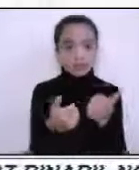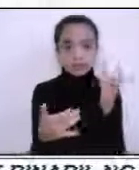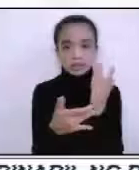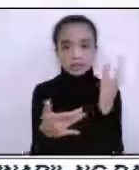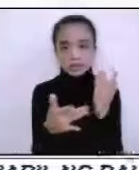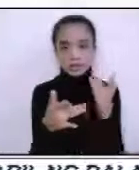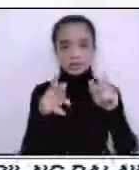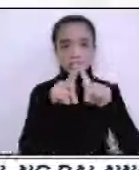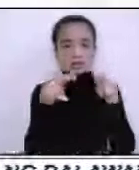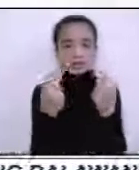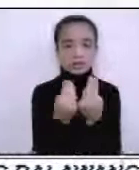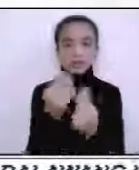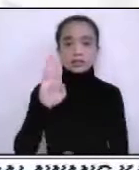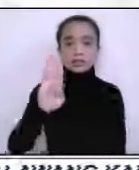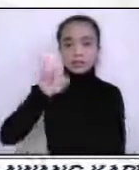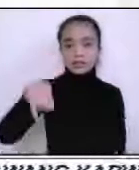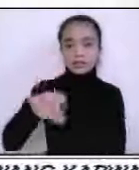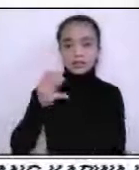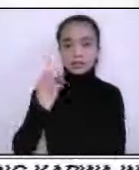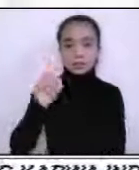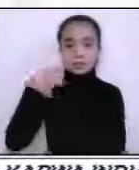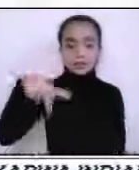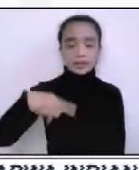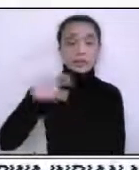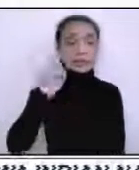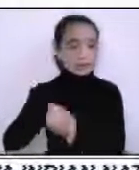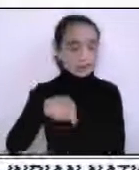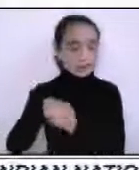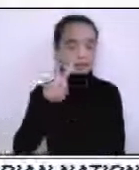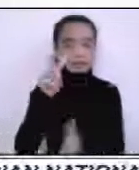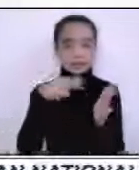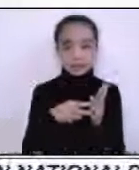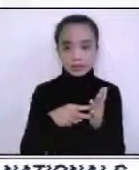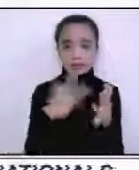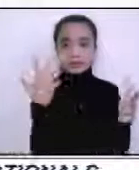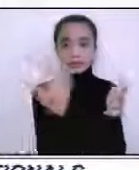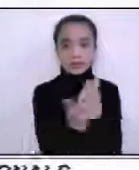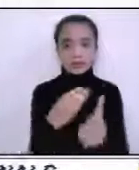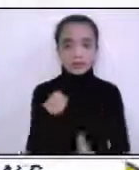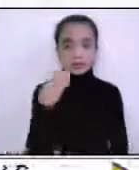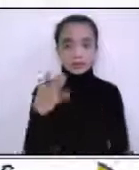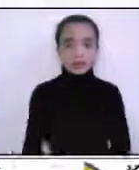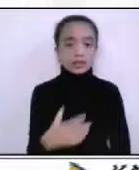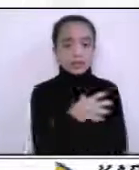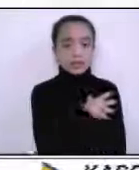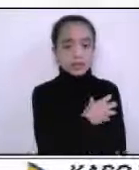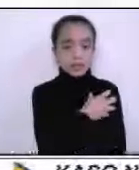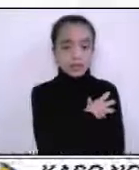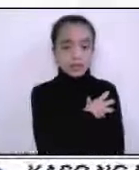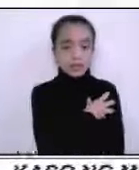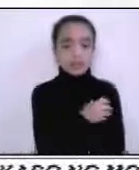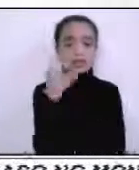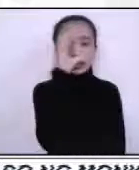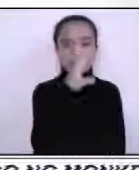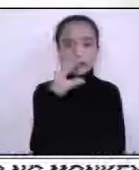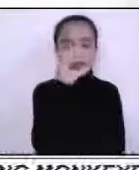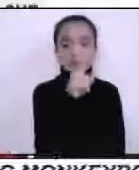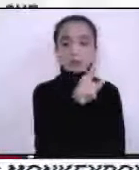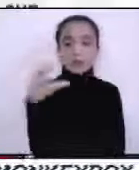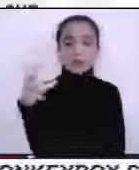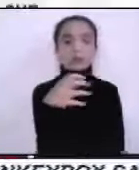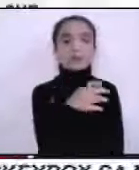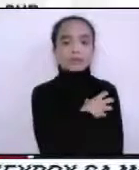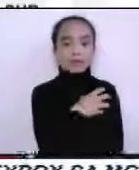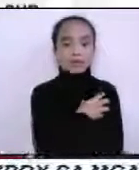ang BJMP na nangangailangan ng 2,000 jail officers at ang PNP na naghahanap ng 100 police officer